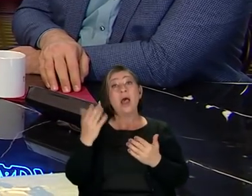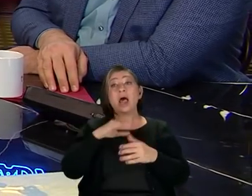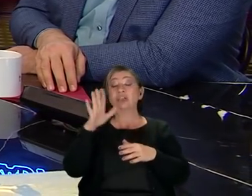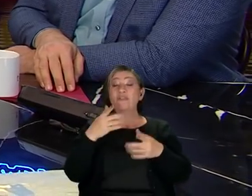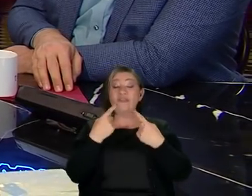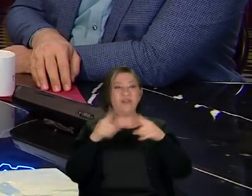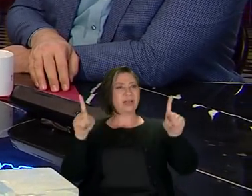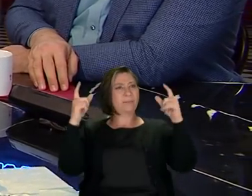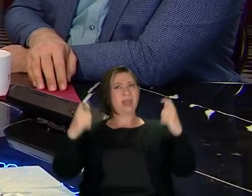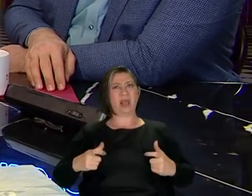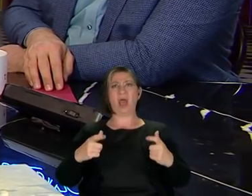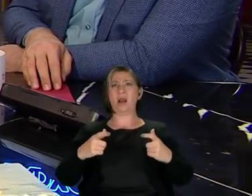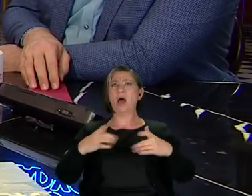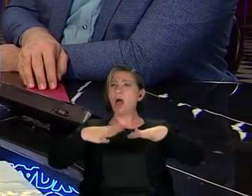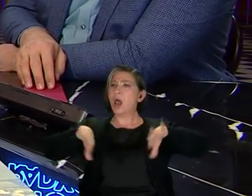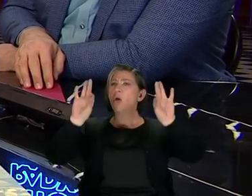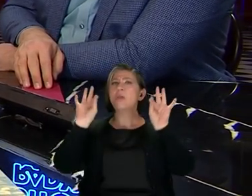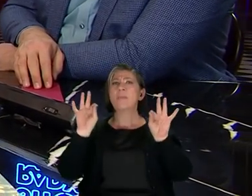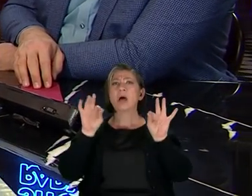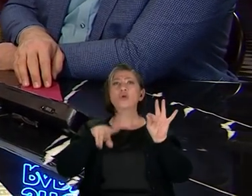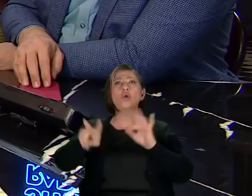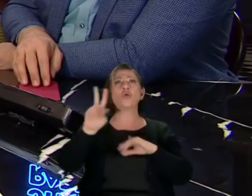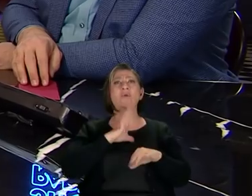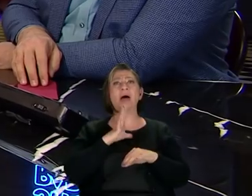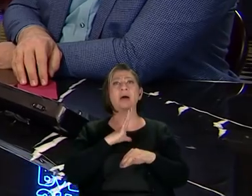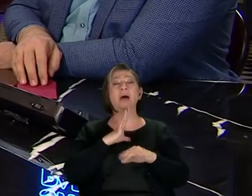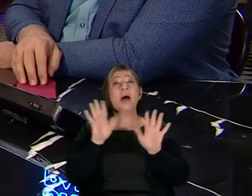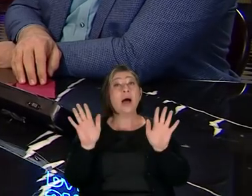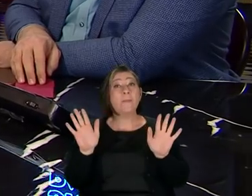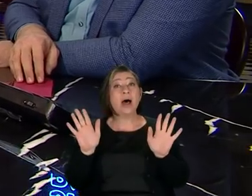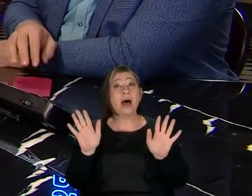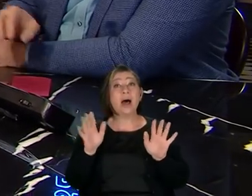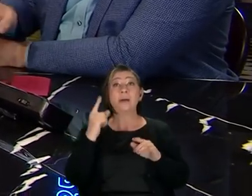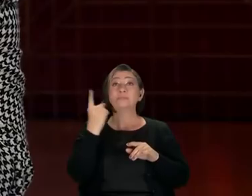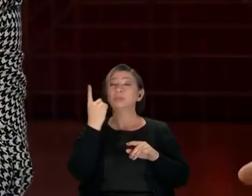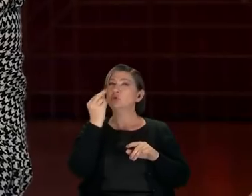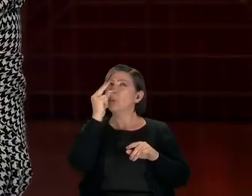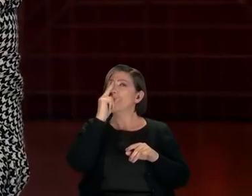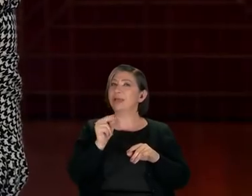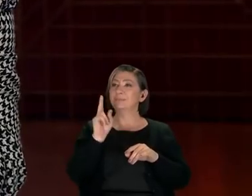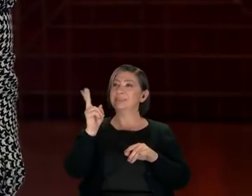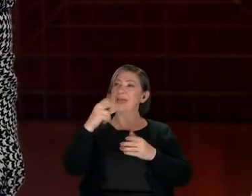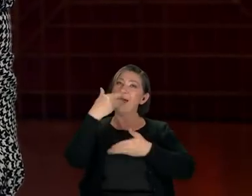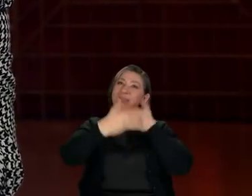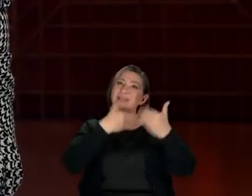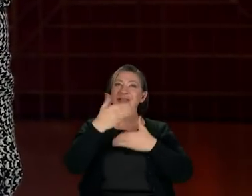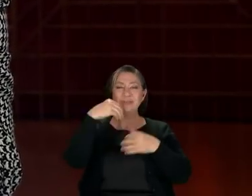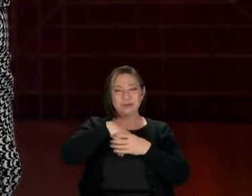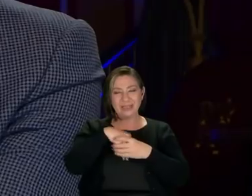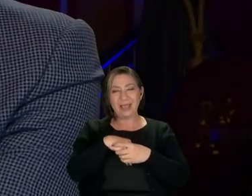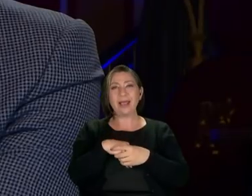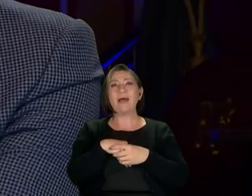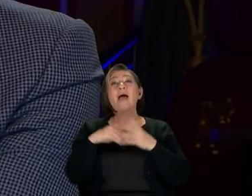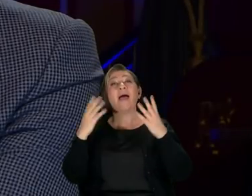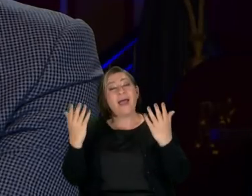şeyin farklı bir hallolma yolu var. Ama bir şey çok hoşuma gitti sizin anlattıklarınız arasında.